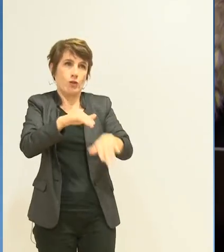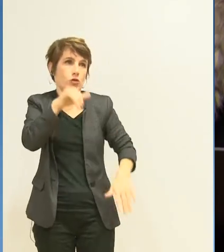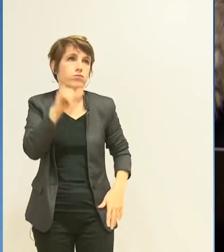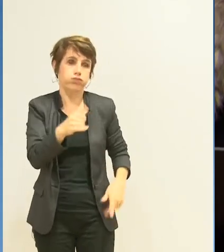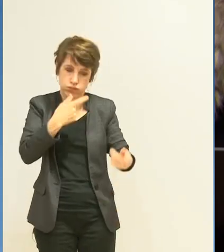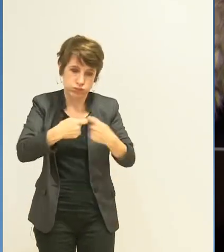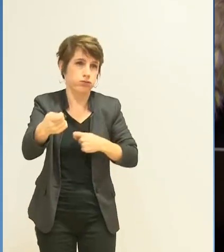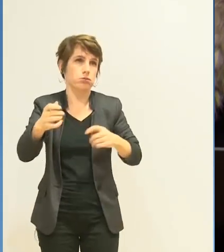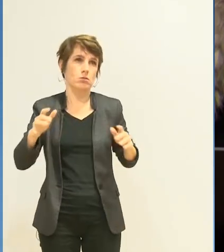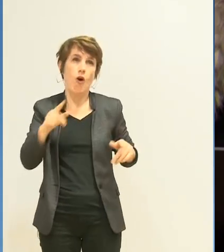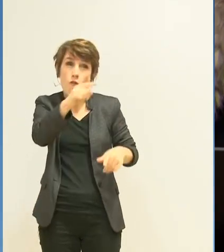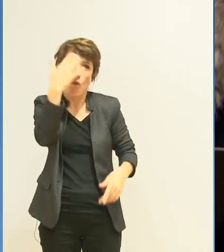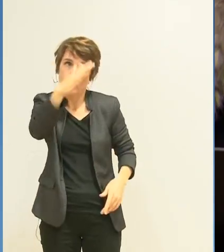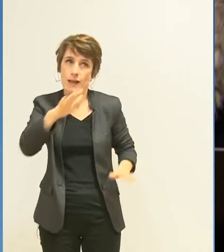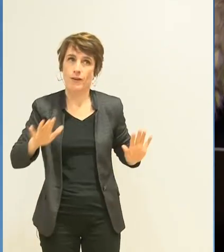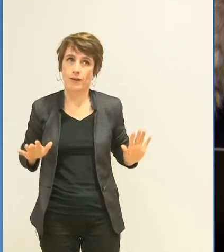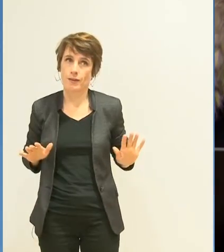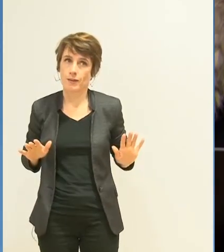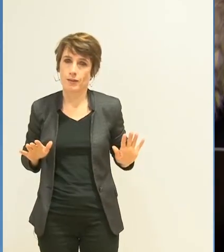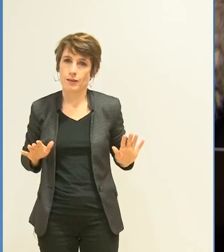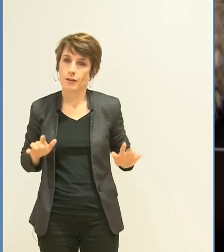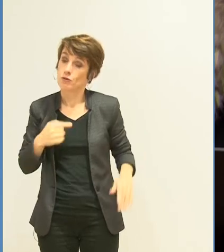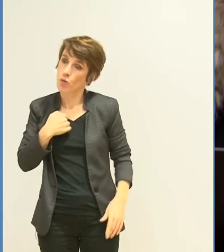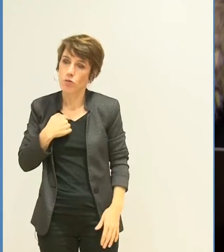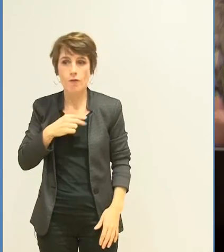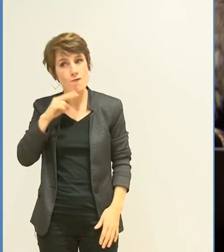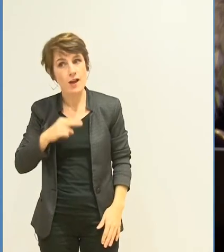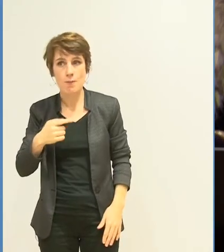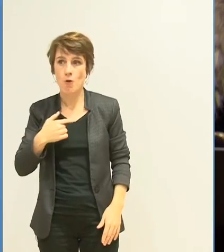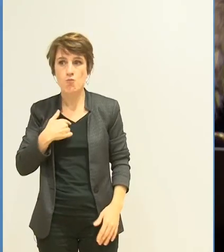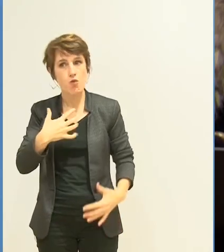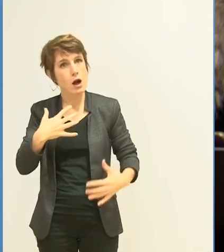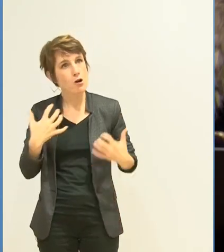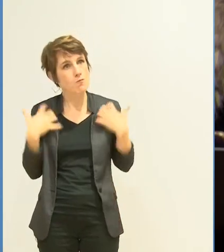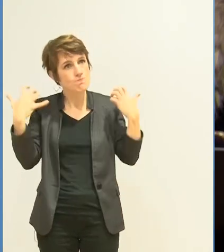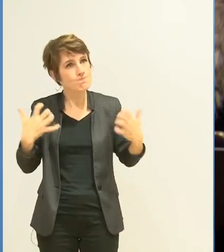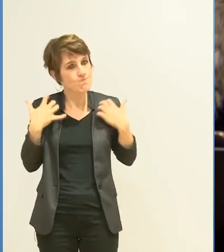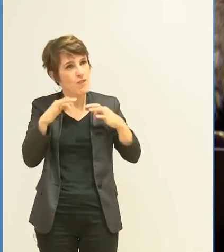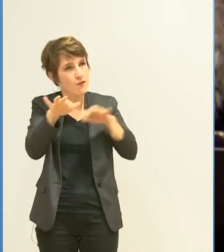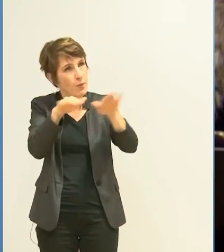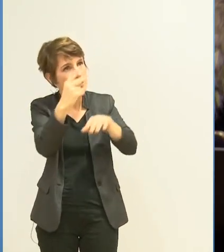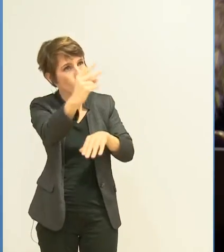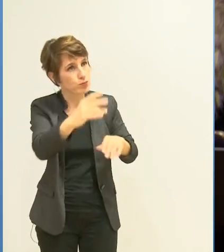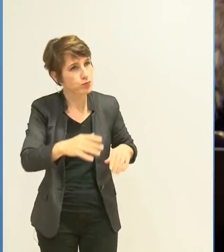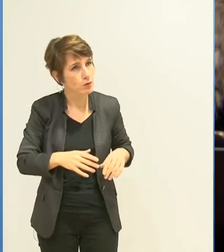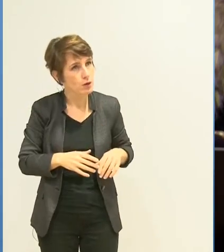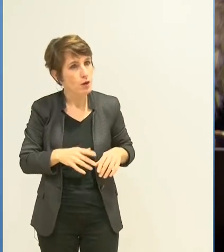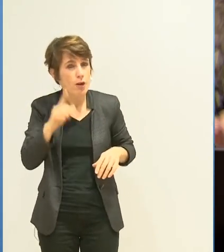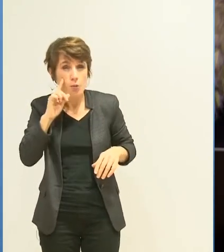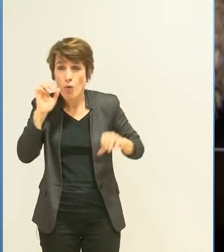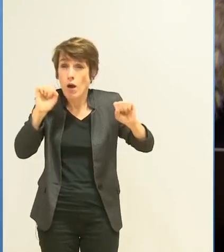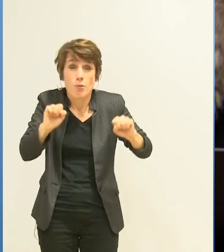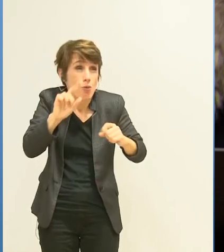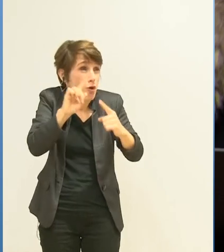très bien savoir et donc je suis extrêmement fâché de la manière dont vous procéder parce que ça aurait pu être intéressant de discuter